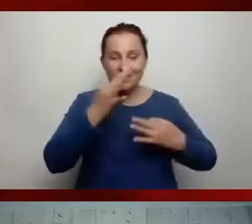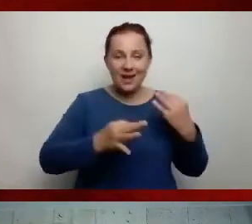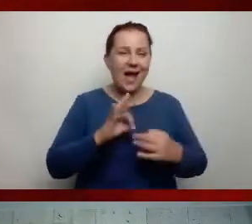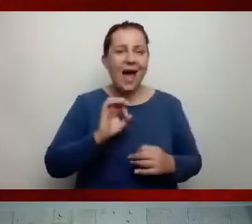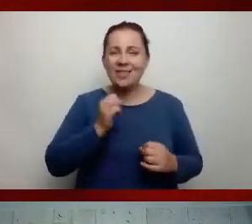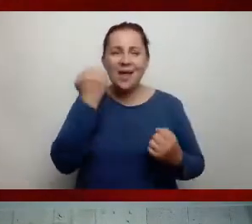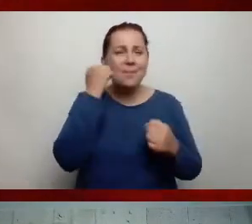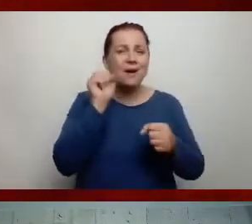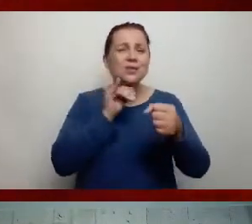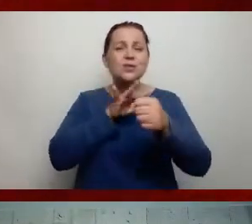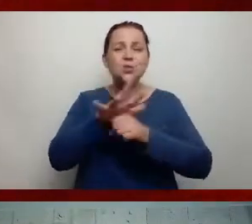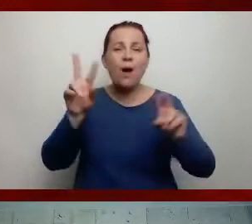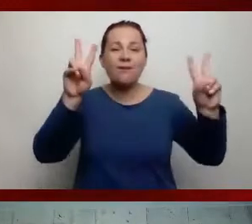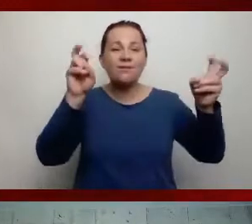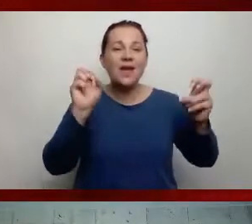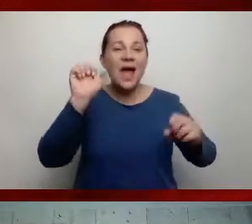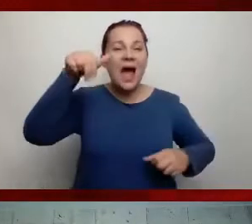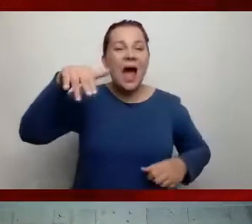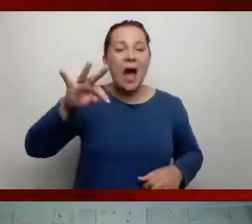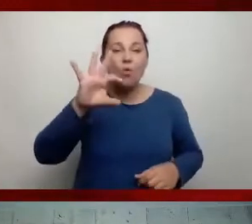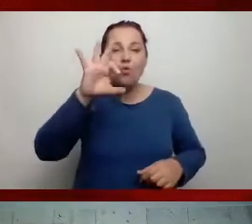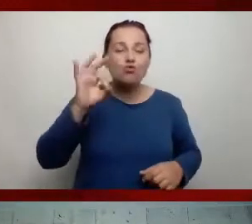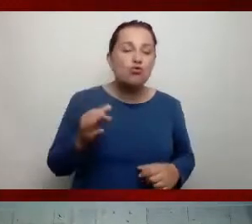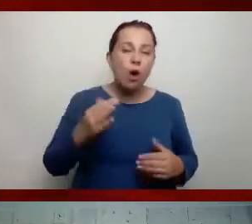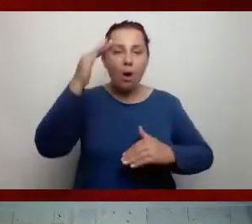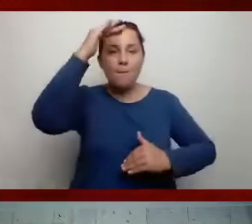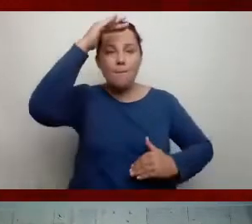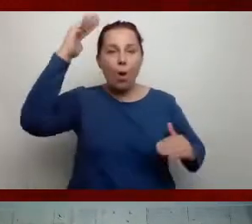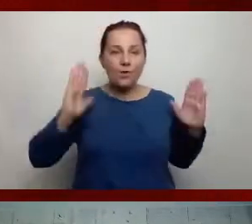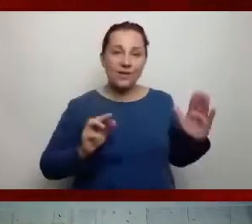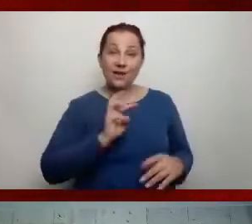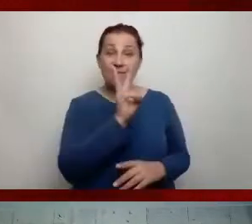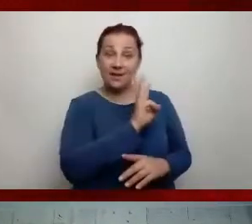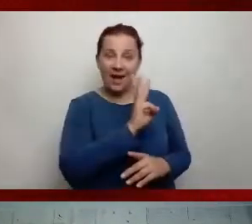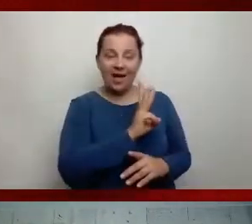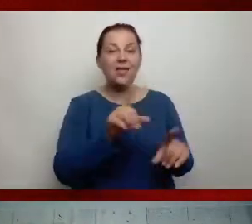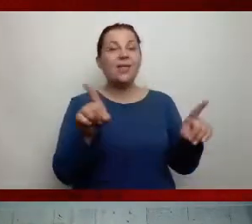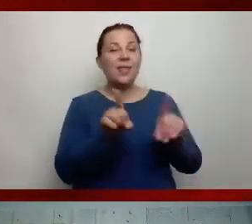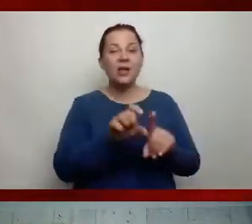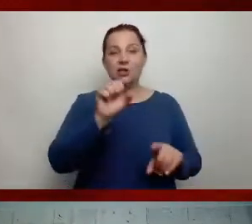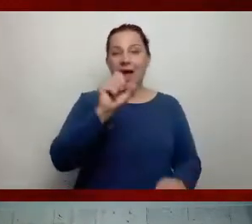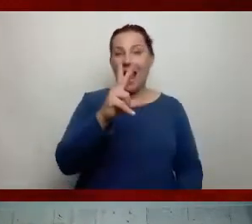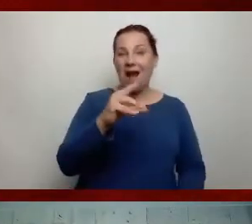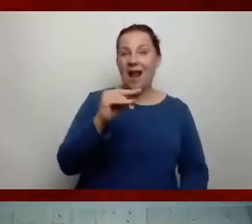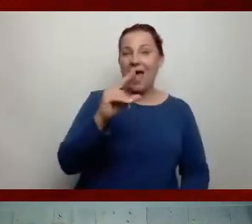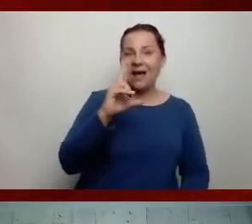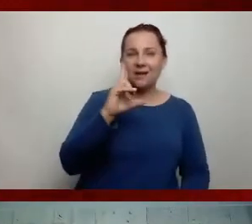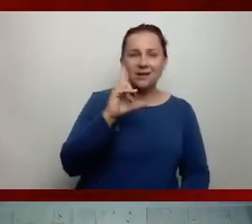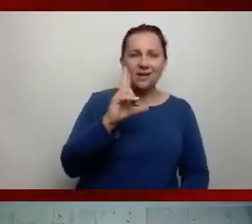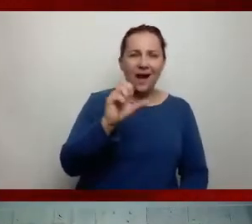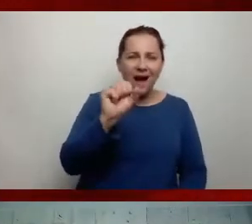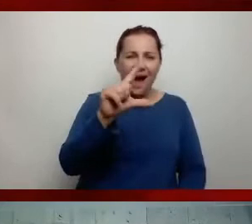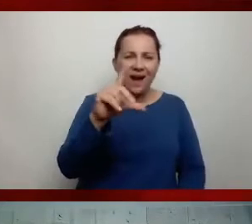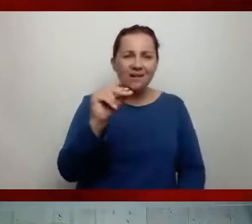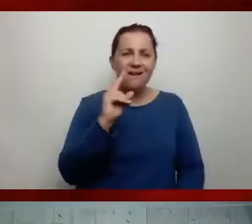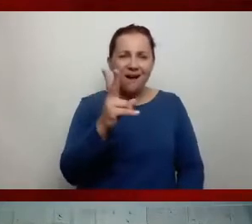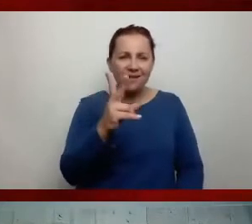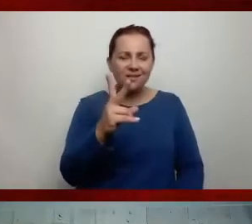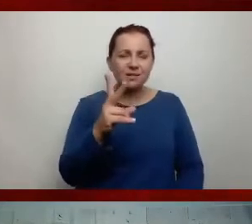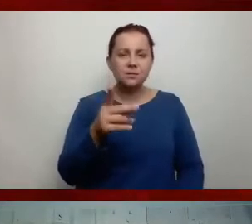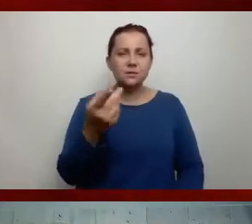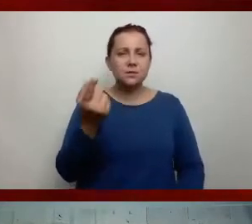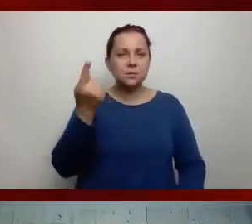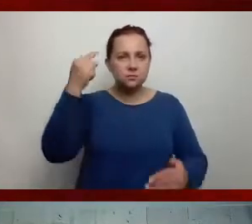autoportret Witkacego, i w niego bardziej zagłębiał się też Alek Pawluś. Ale powiedz,